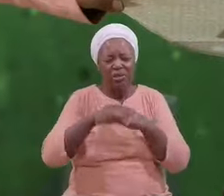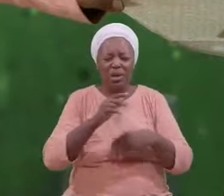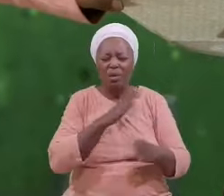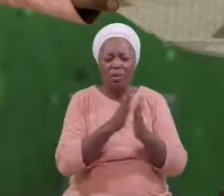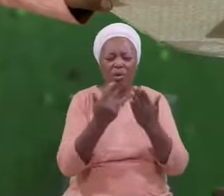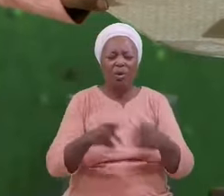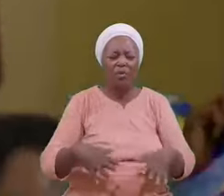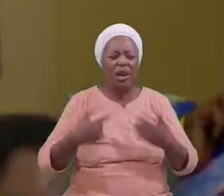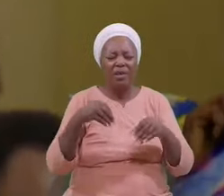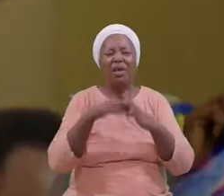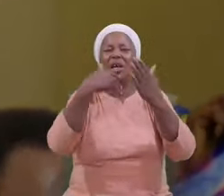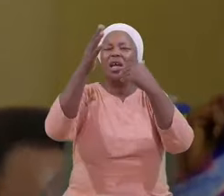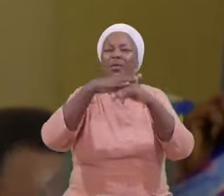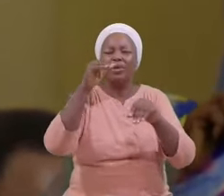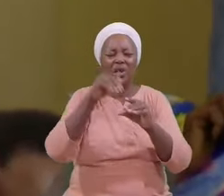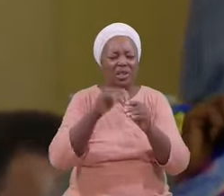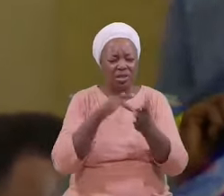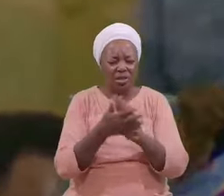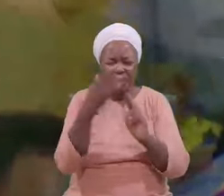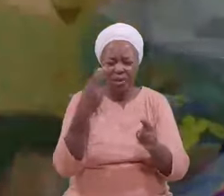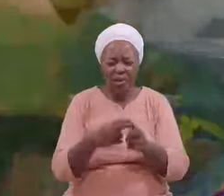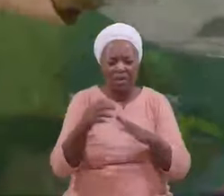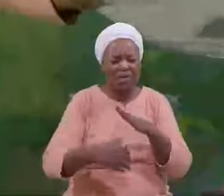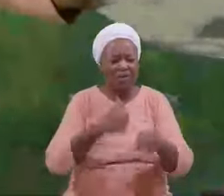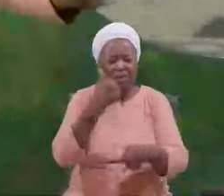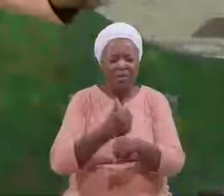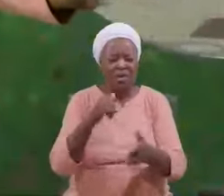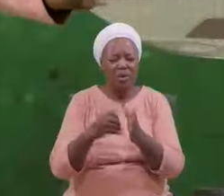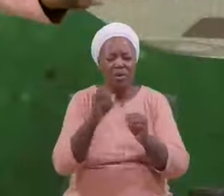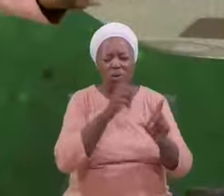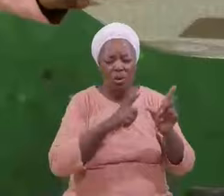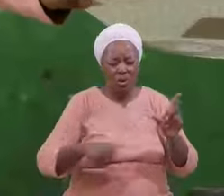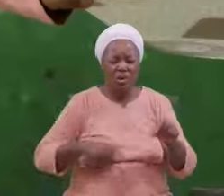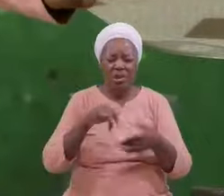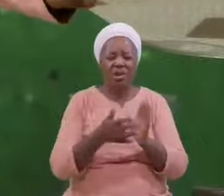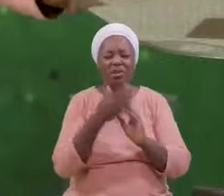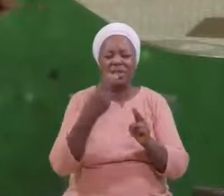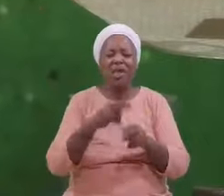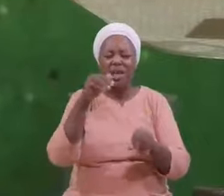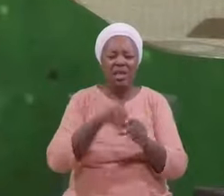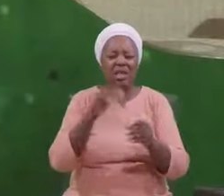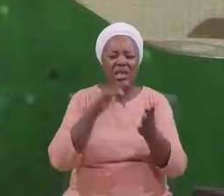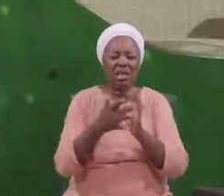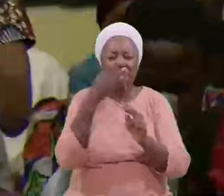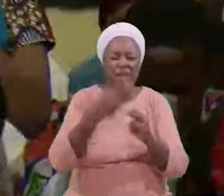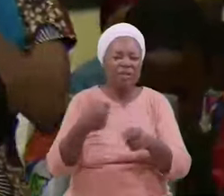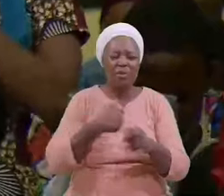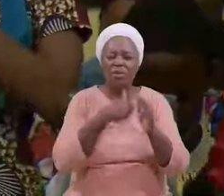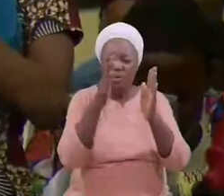Jésus-Christ. Confirme le Seigneur. Au nom de Jésus, nous prions.